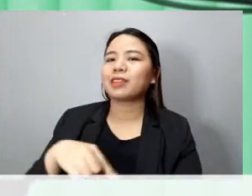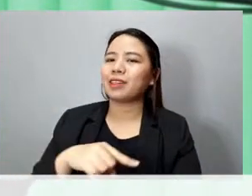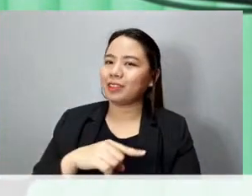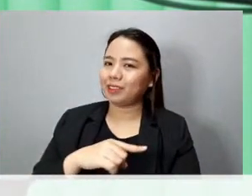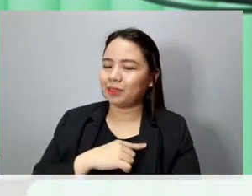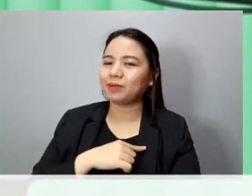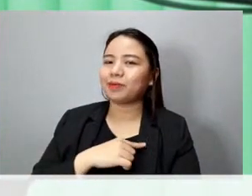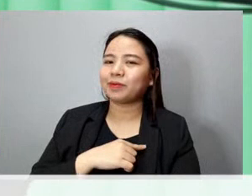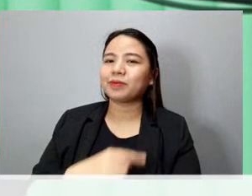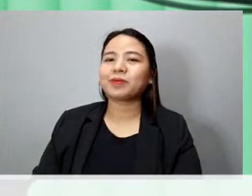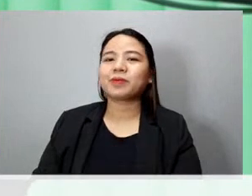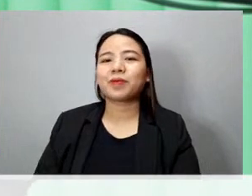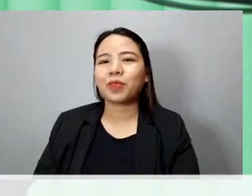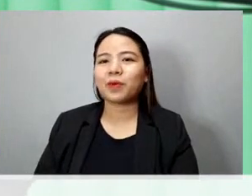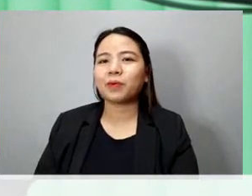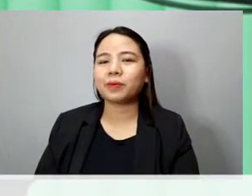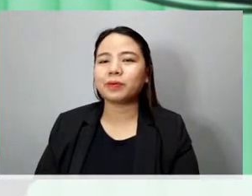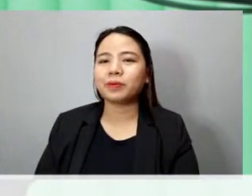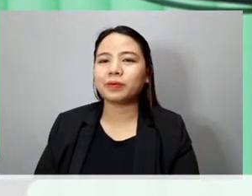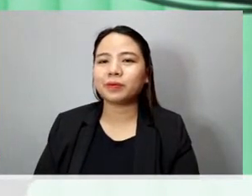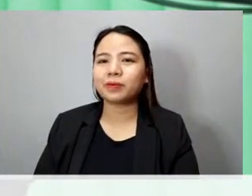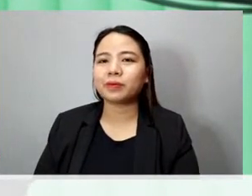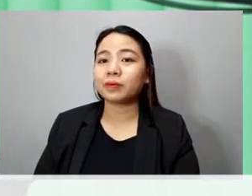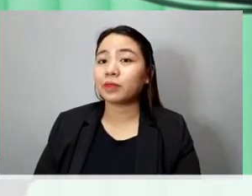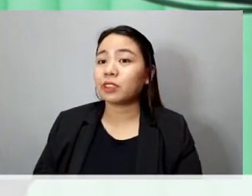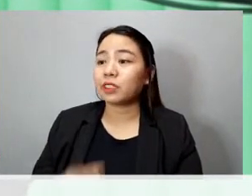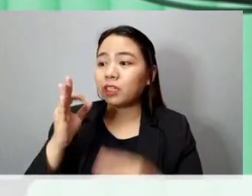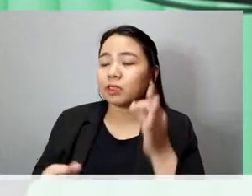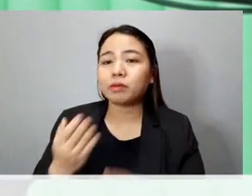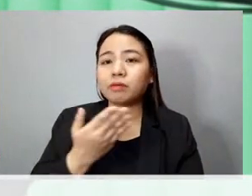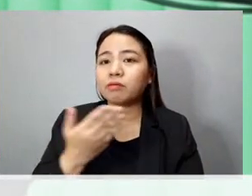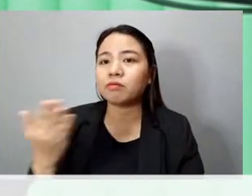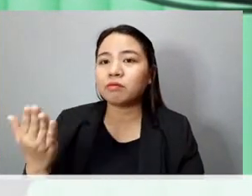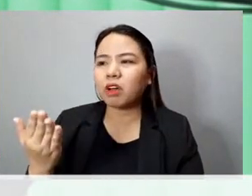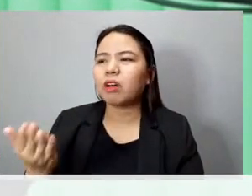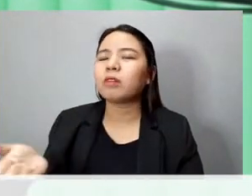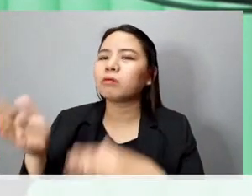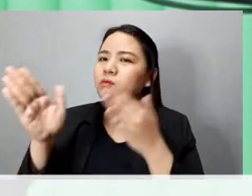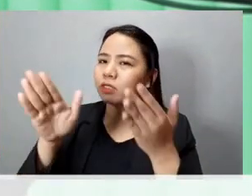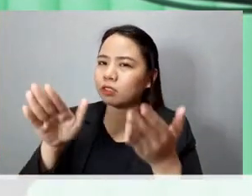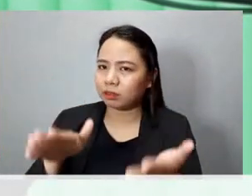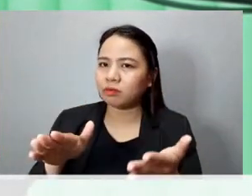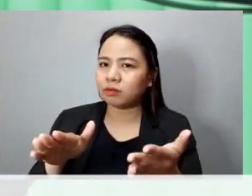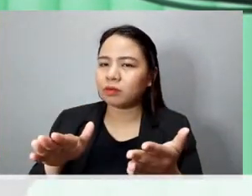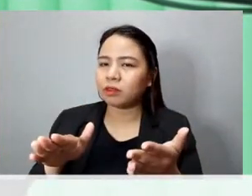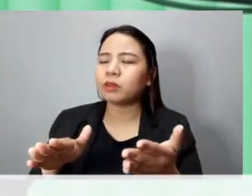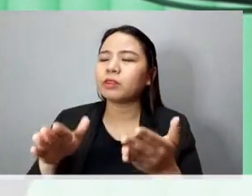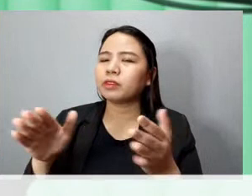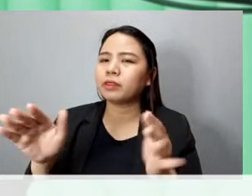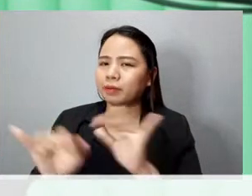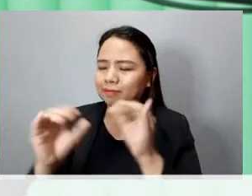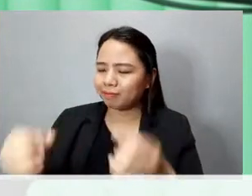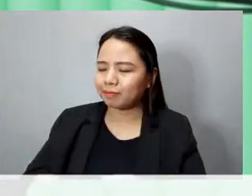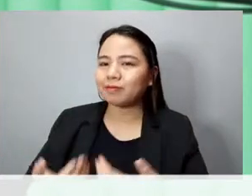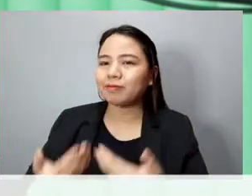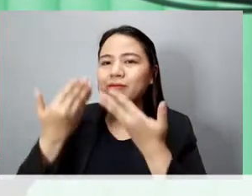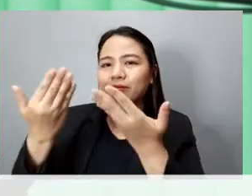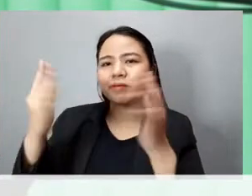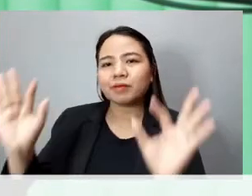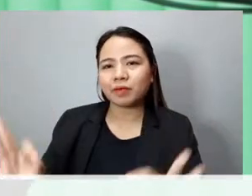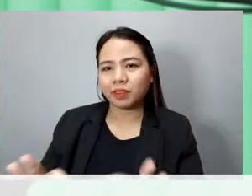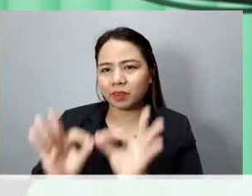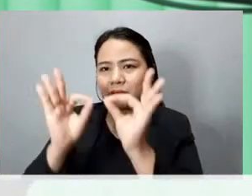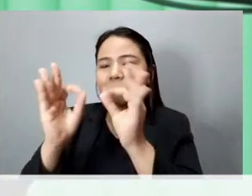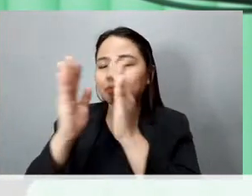natin. At kapag sila'y nasa kabilang buhay na, ialay din natin ang misa, ipagdasal natin